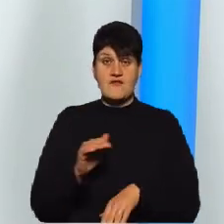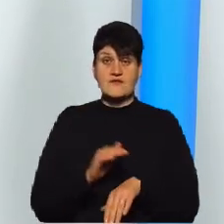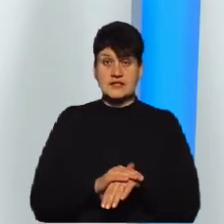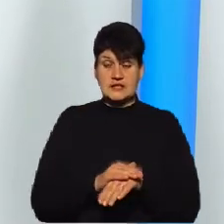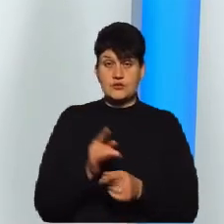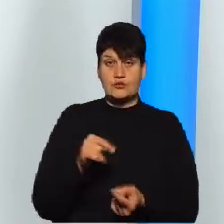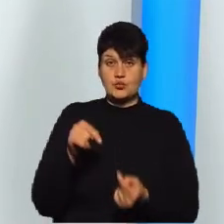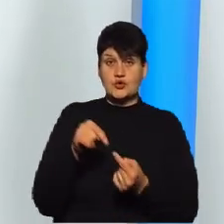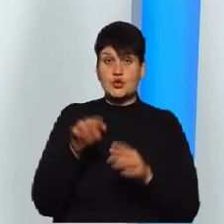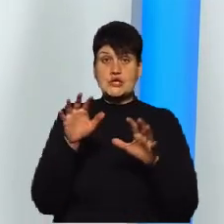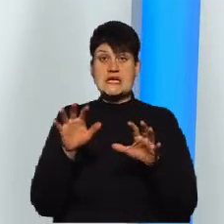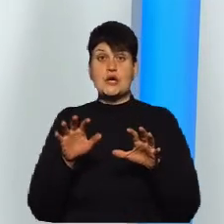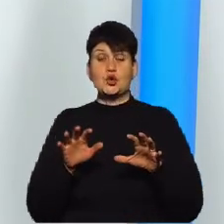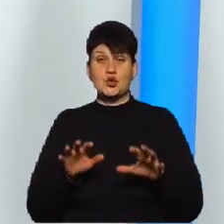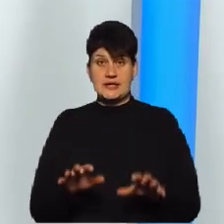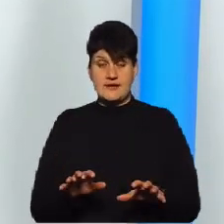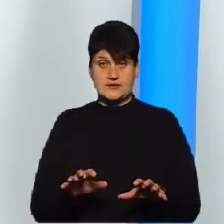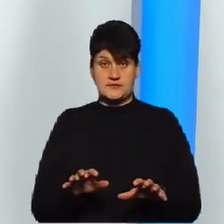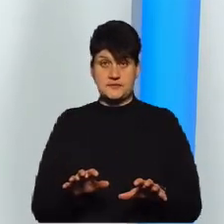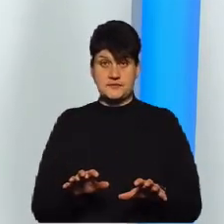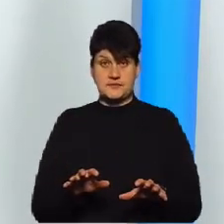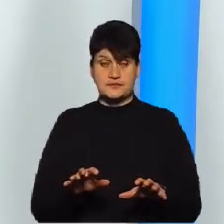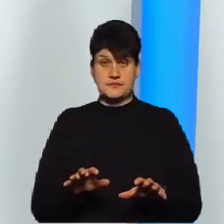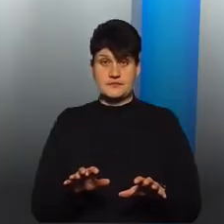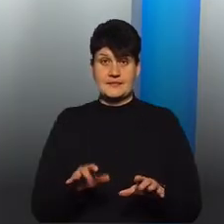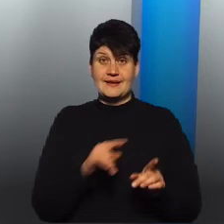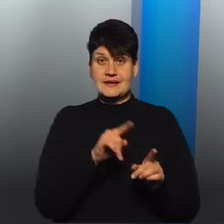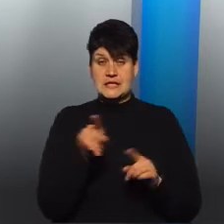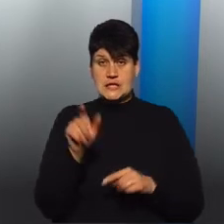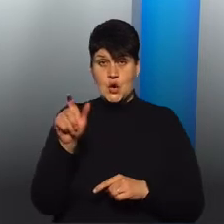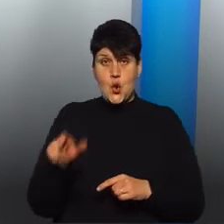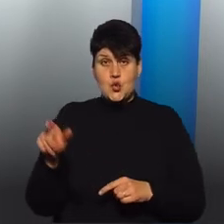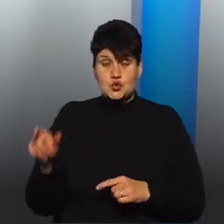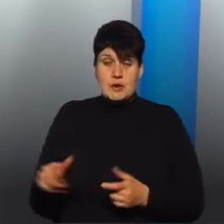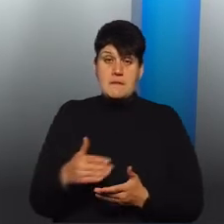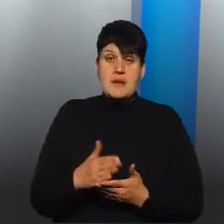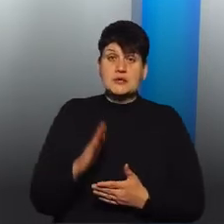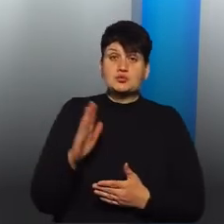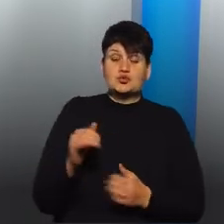законодавства, такі особи мають